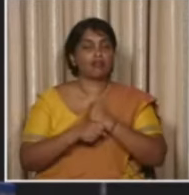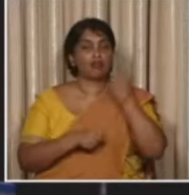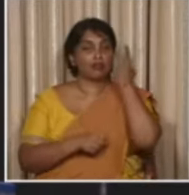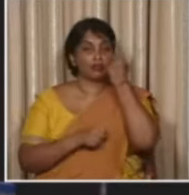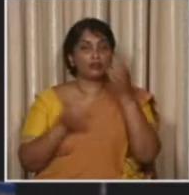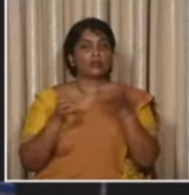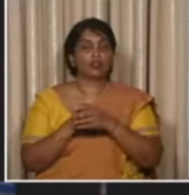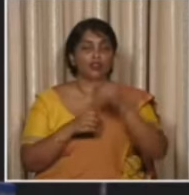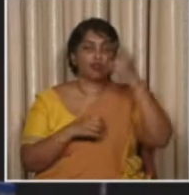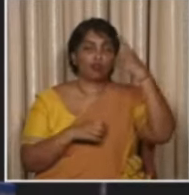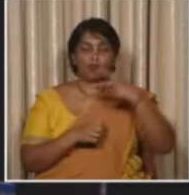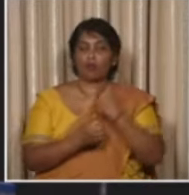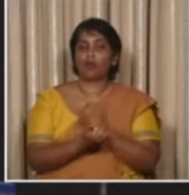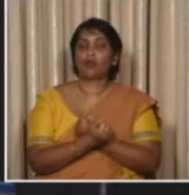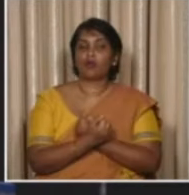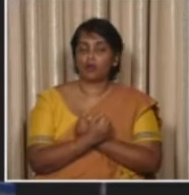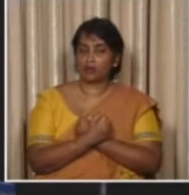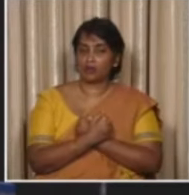නියෝජ්‍ය පොලිස්පති